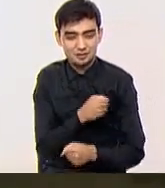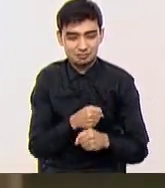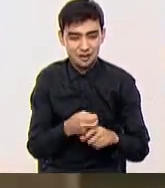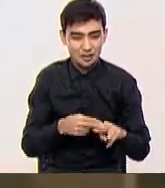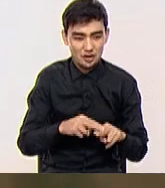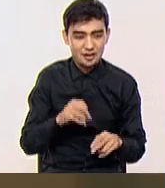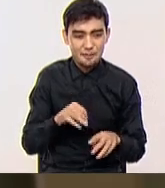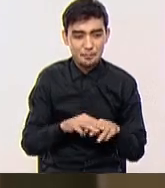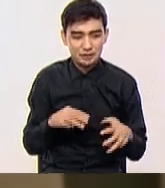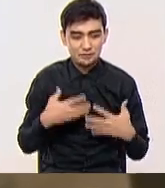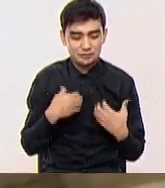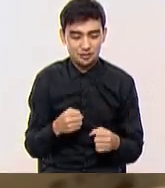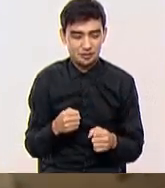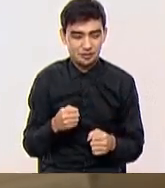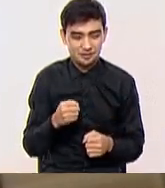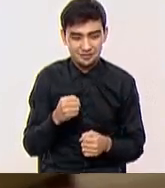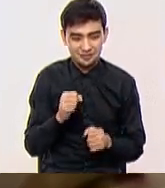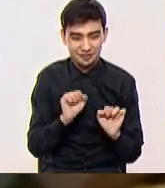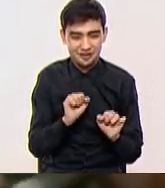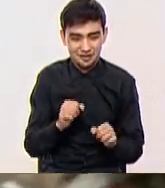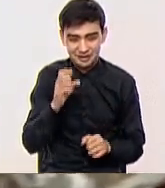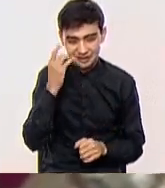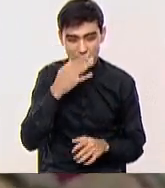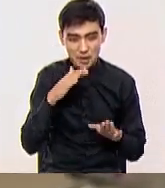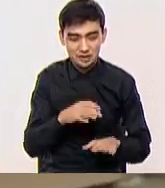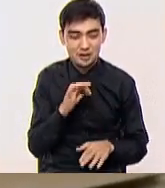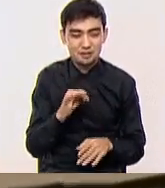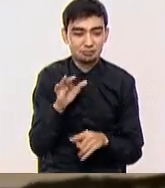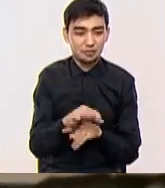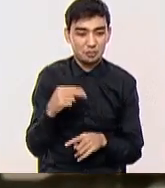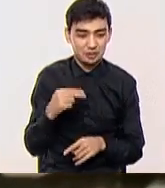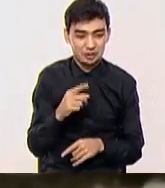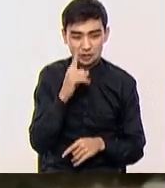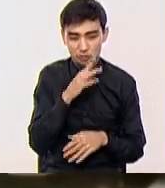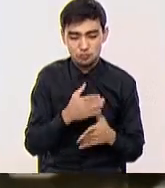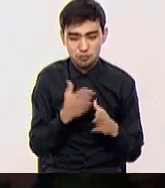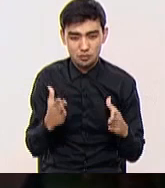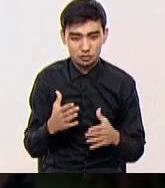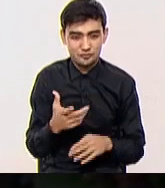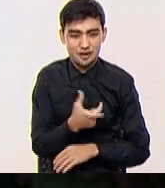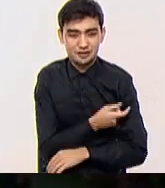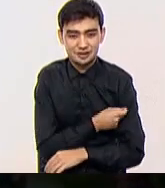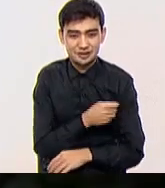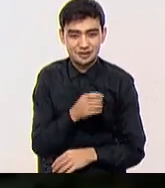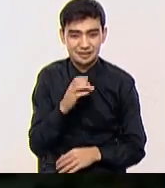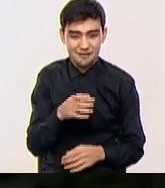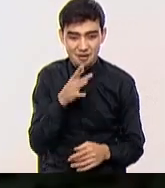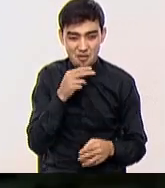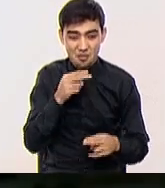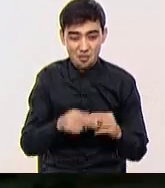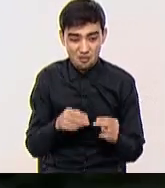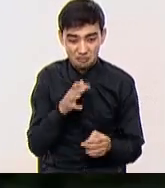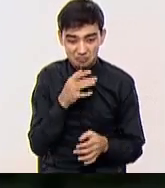Министерство здравоохранения Нигерии заявило, что в соответствии с указом президента не будет больше принимать вакцины с истекающим